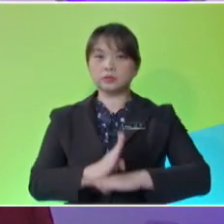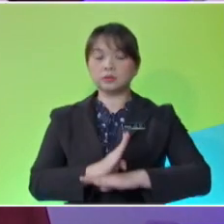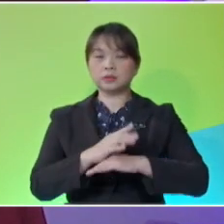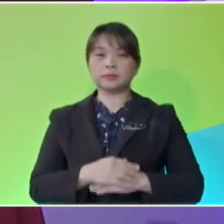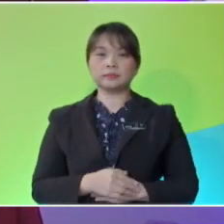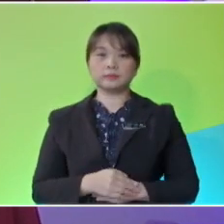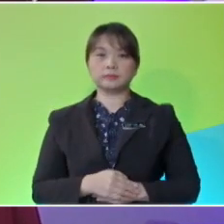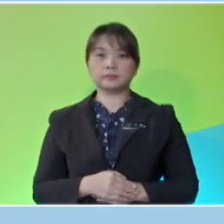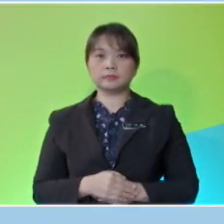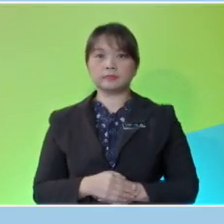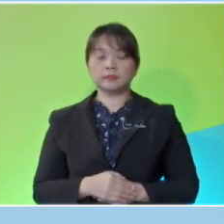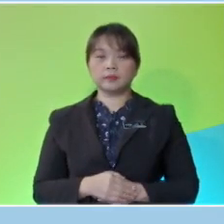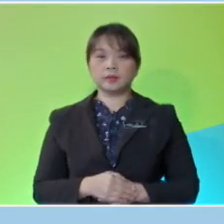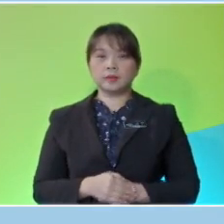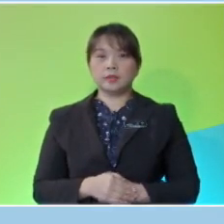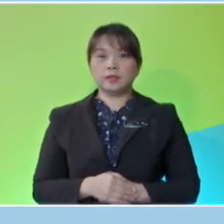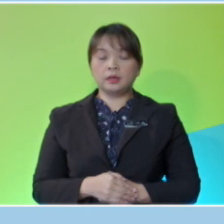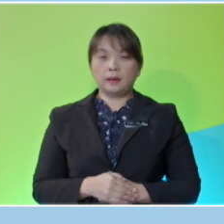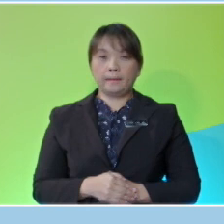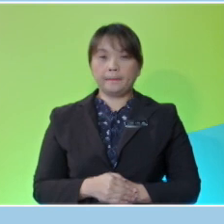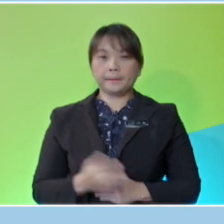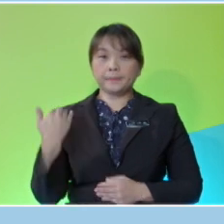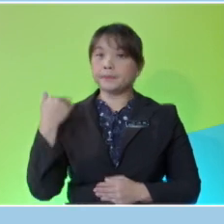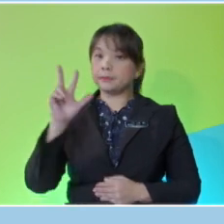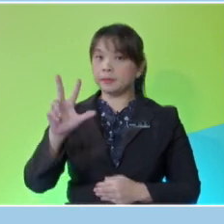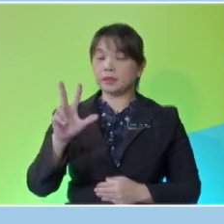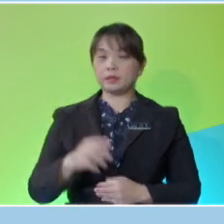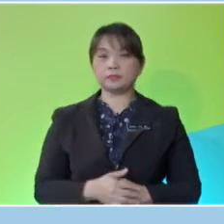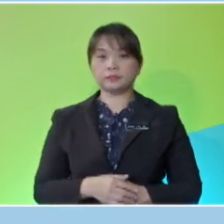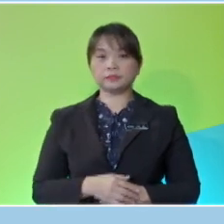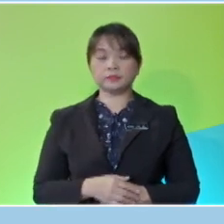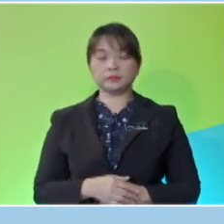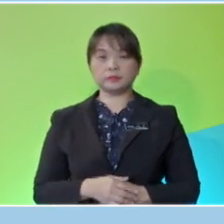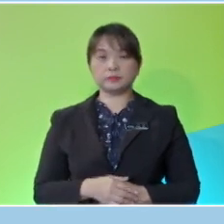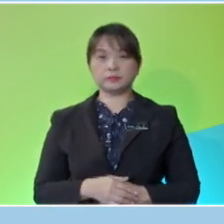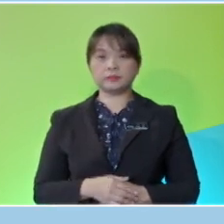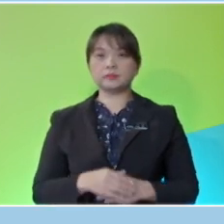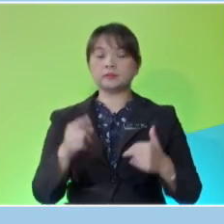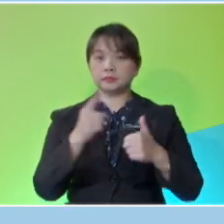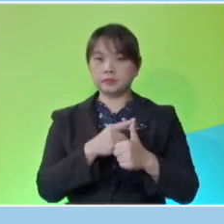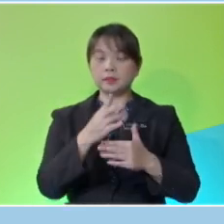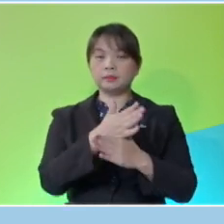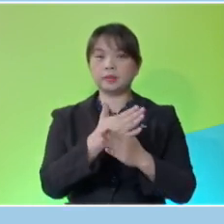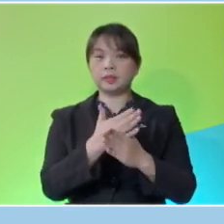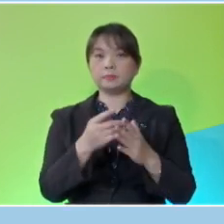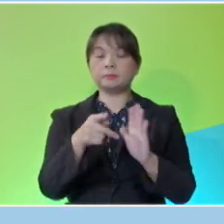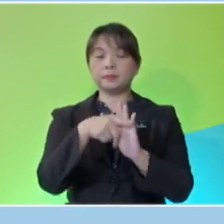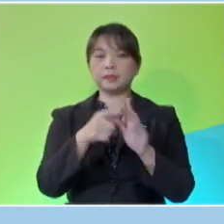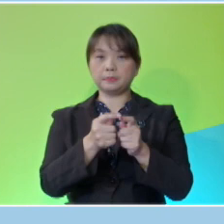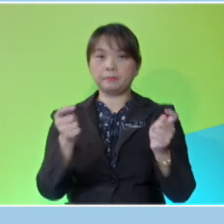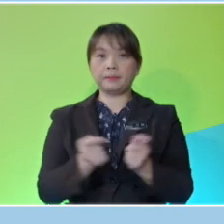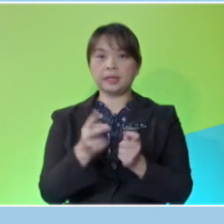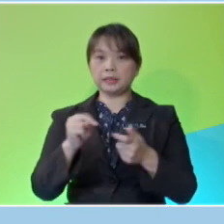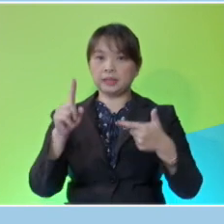Oke kita bahagiakan kepada tiga bagian yaitu Bagian yang menunjukkan kawasan tempattan bagian yang menunjukkan